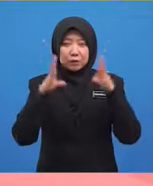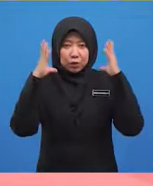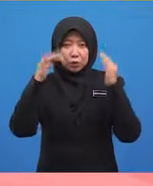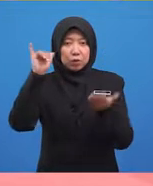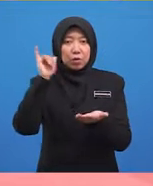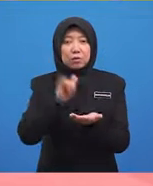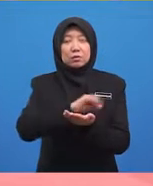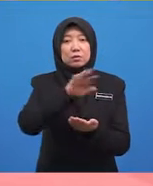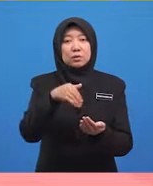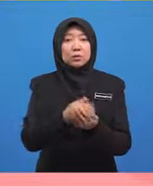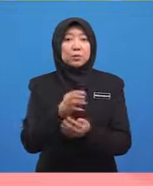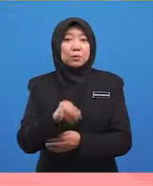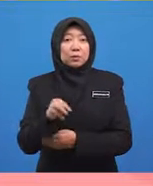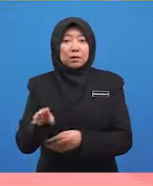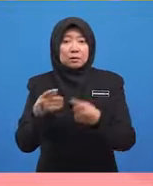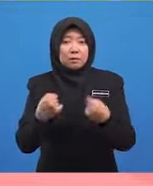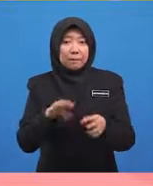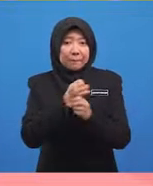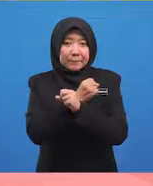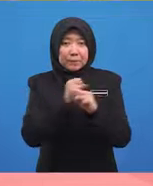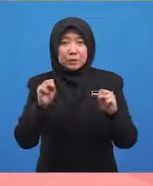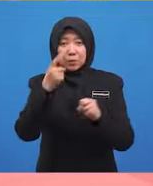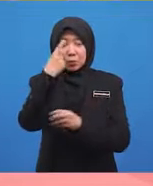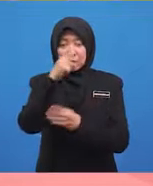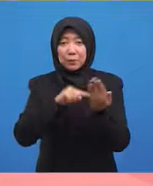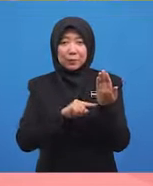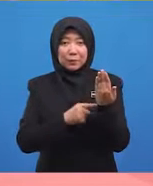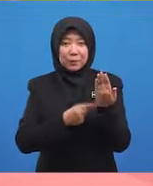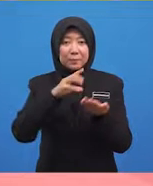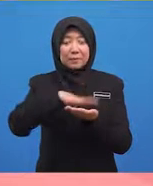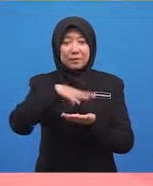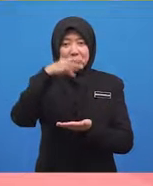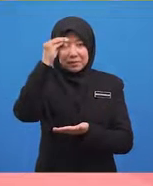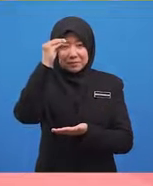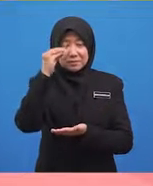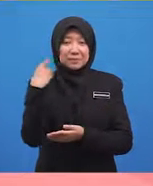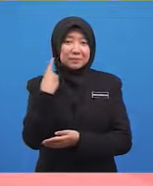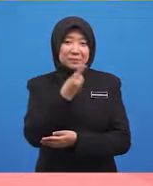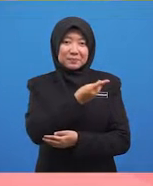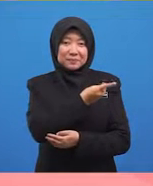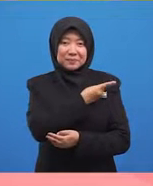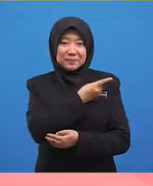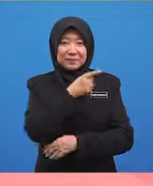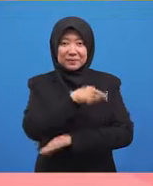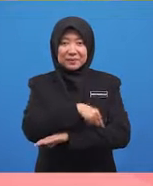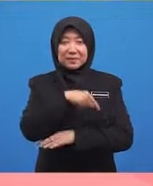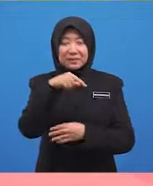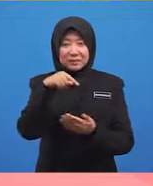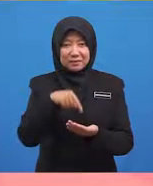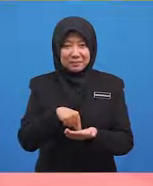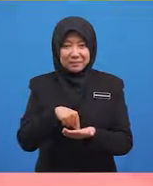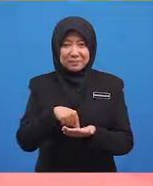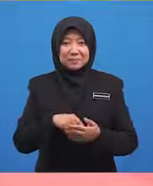bahawa semua murid telah bersedia untuk memulakan pembelajaran kita pada hari